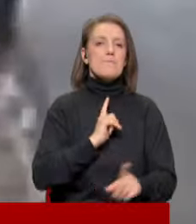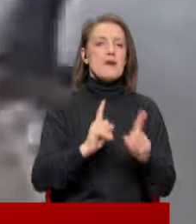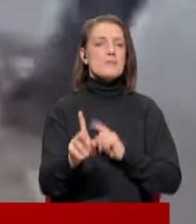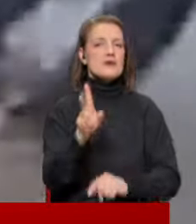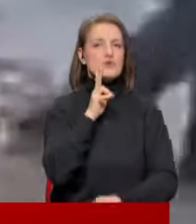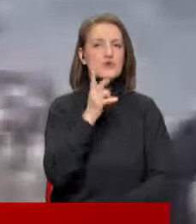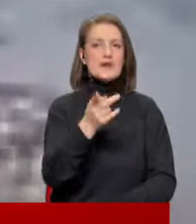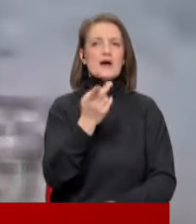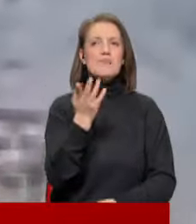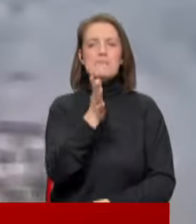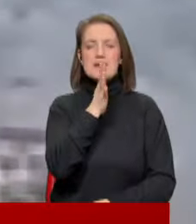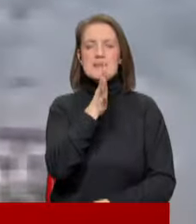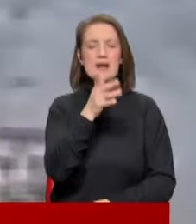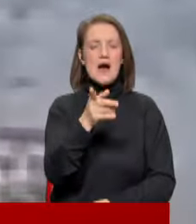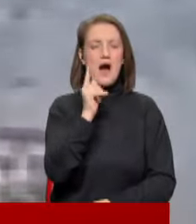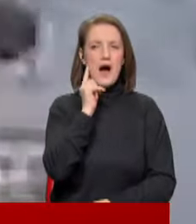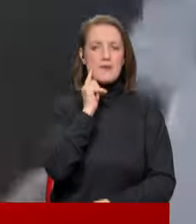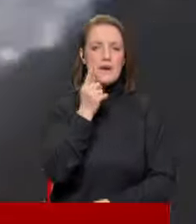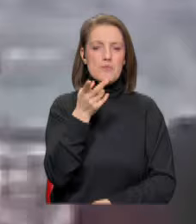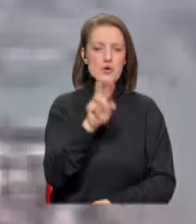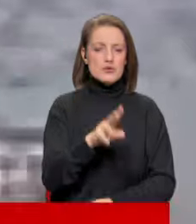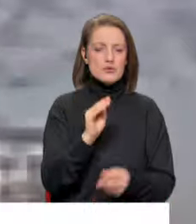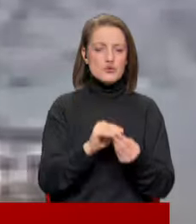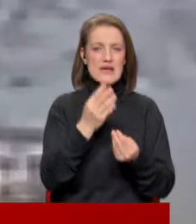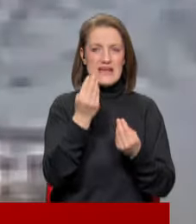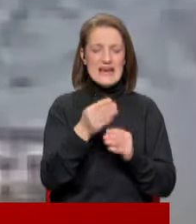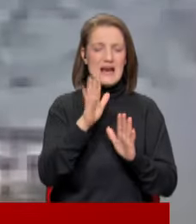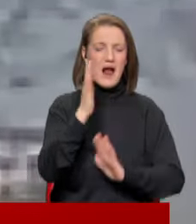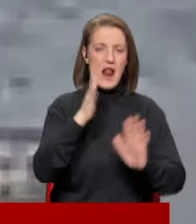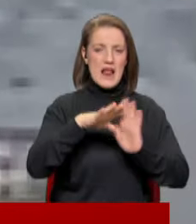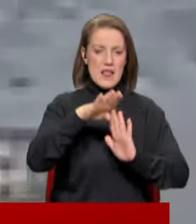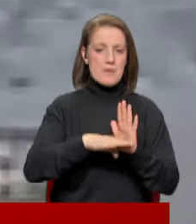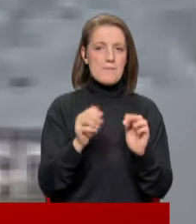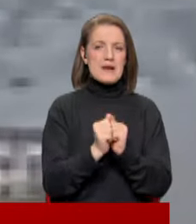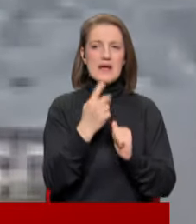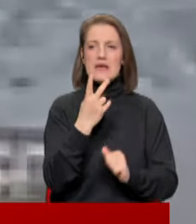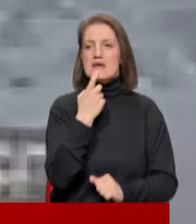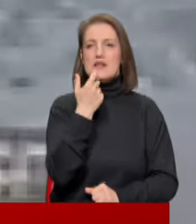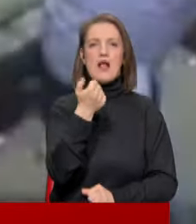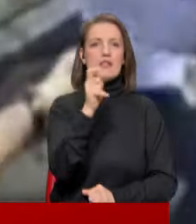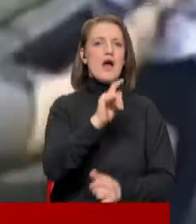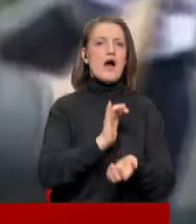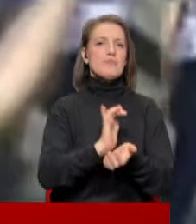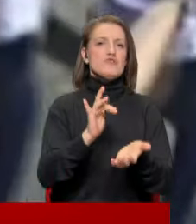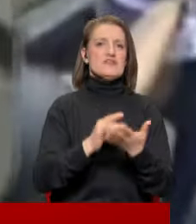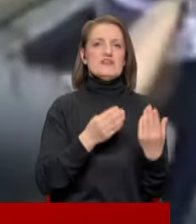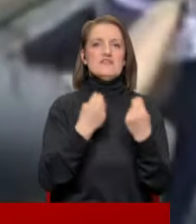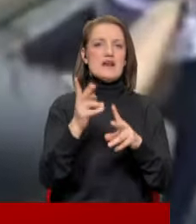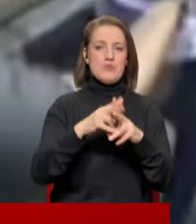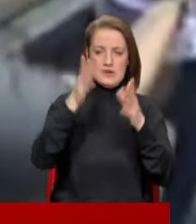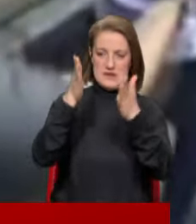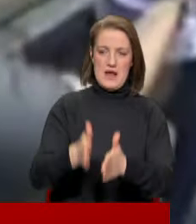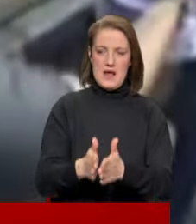mahkeme taksirle ölüme neden olma suçundan yapılan iyi hal indirimi ile birlikte 2 yıl 6 aylık hapis cezası verdi